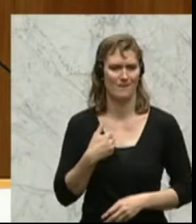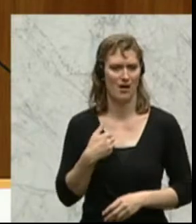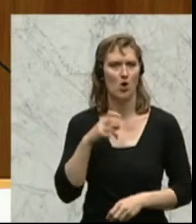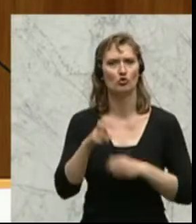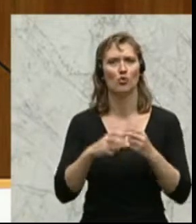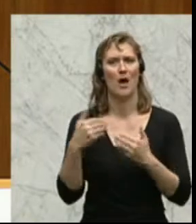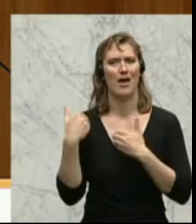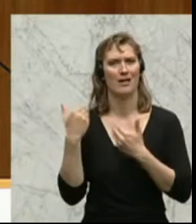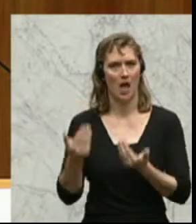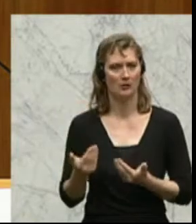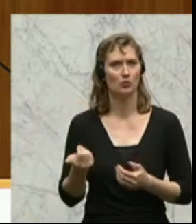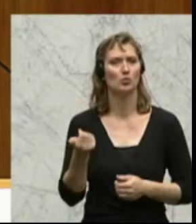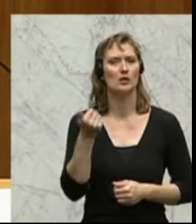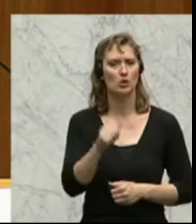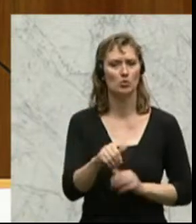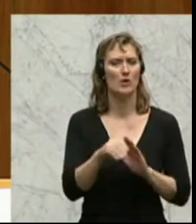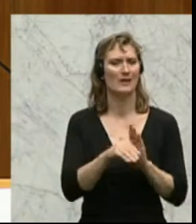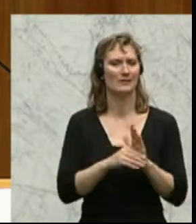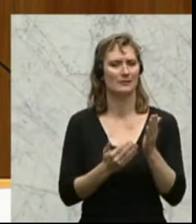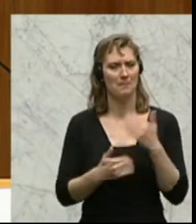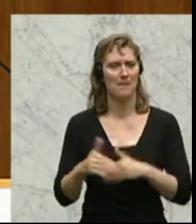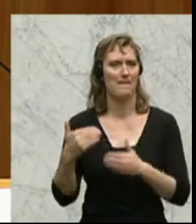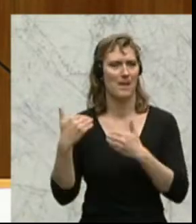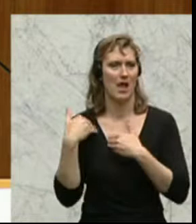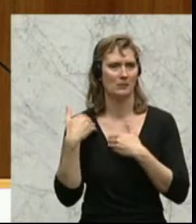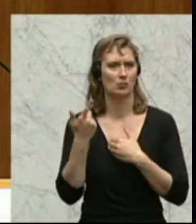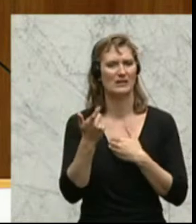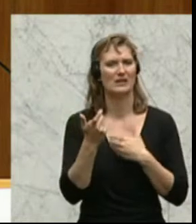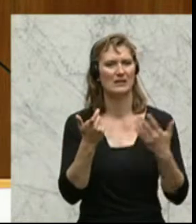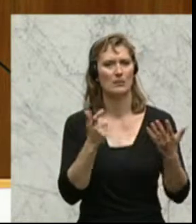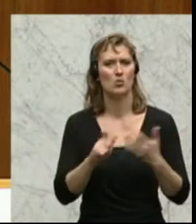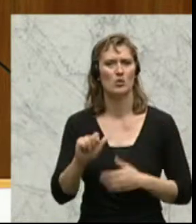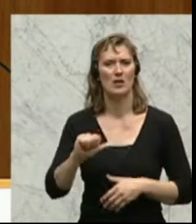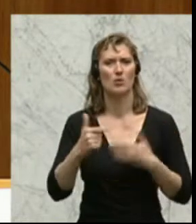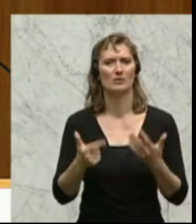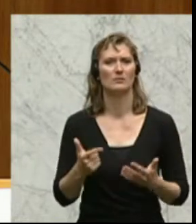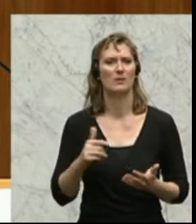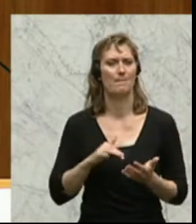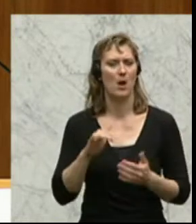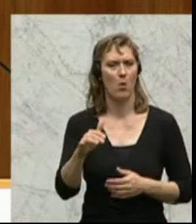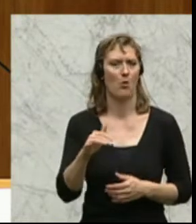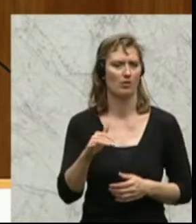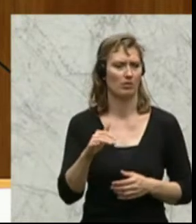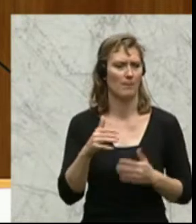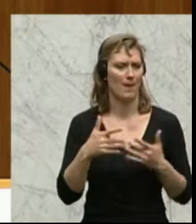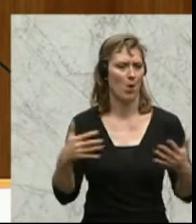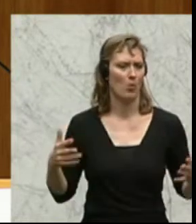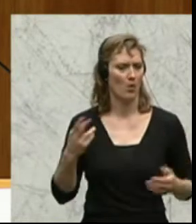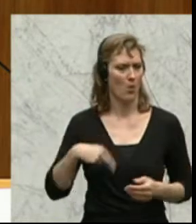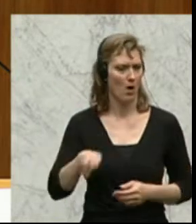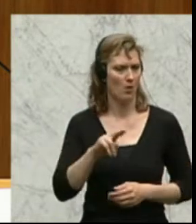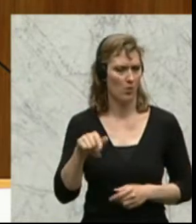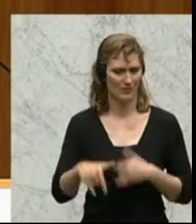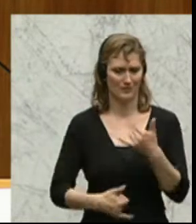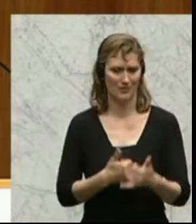brachte uns dieses Gesetz eine Mehrbelastung von 771 Millionen Euro für das heurige Jahr und 1,2